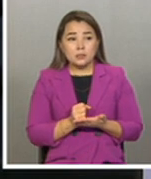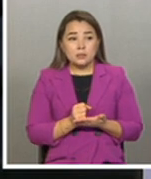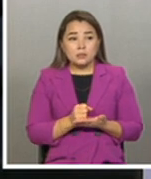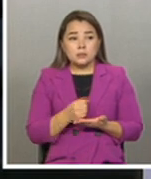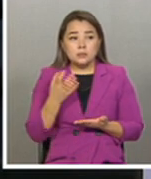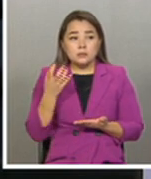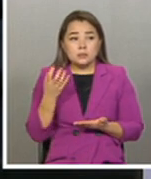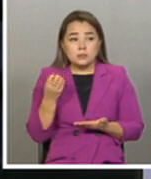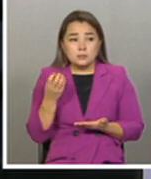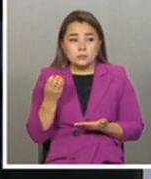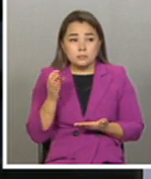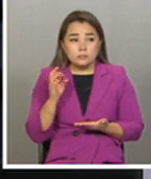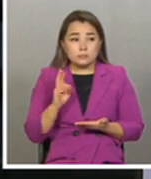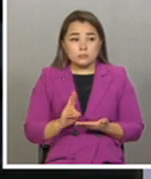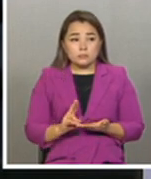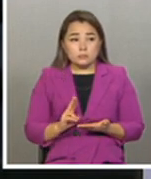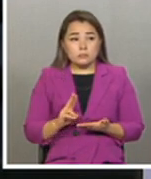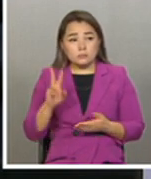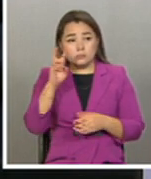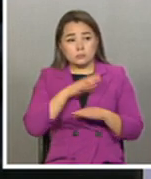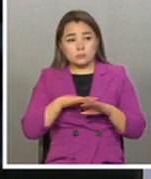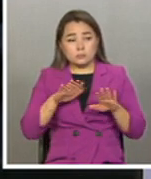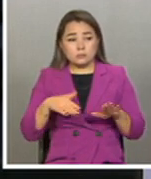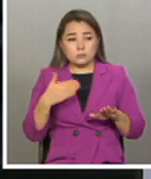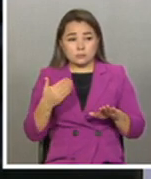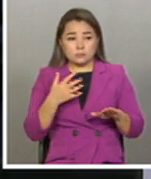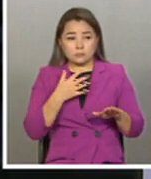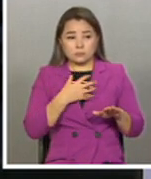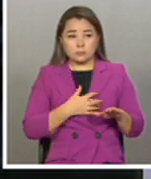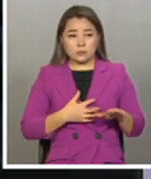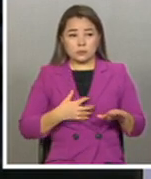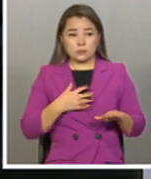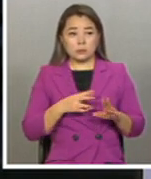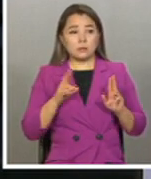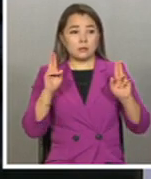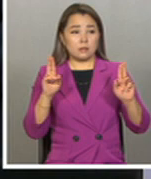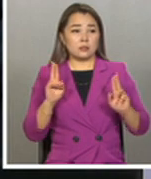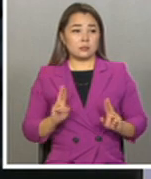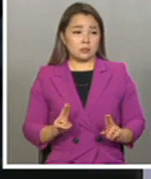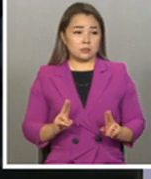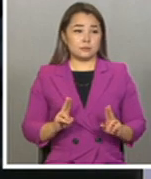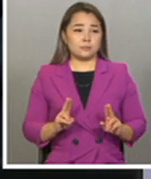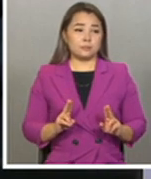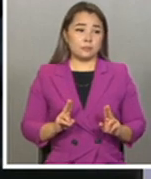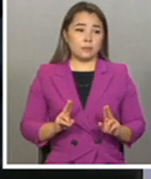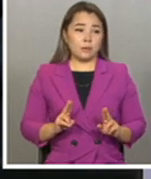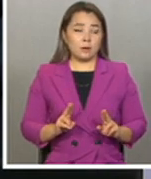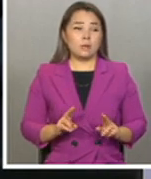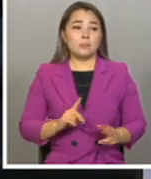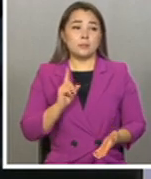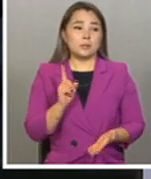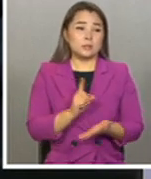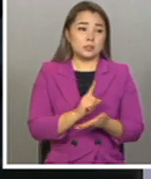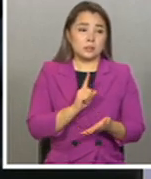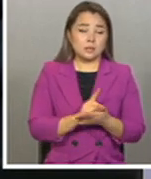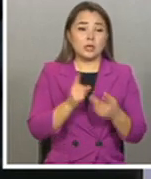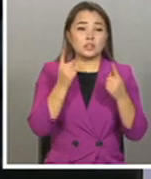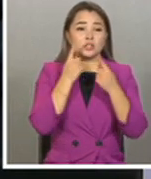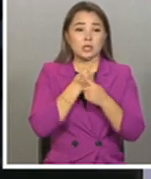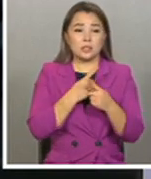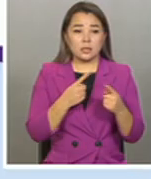және социалистік мемлекеттің негізгі қағидалары мен міндеттерін